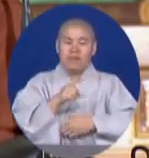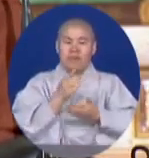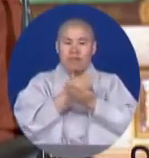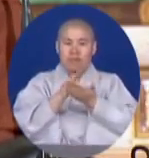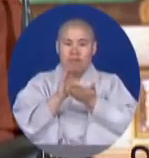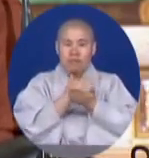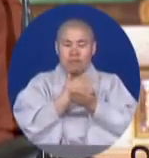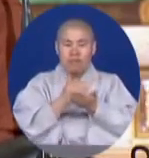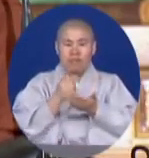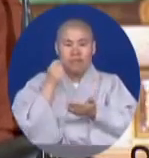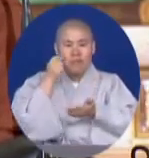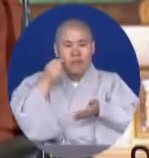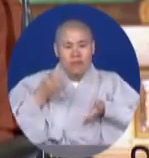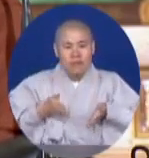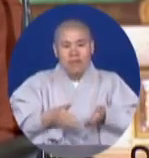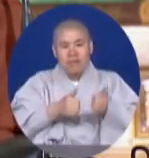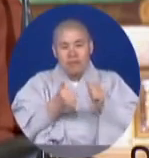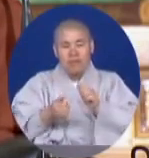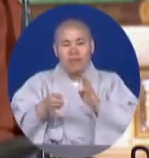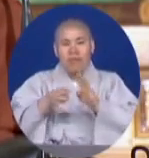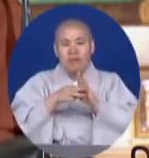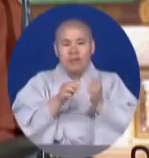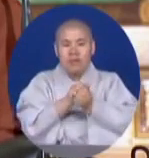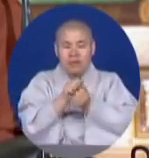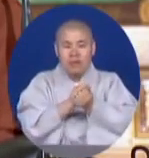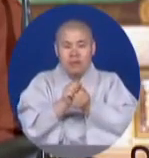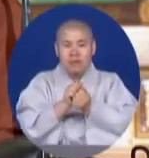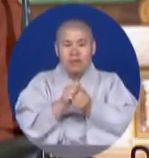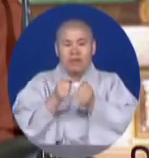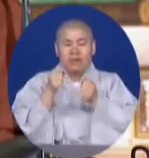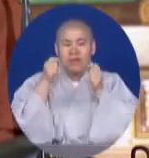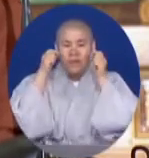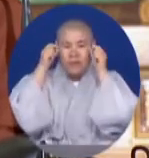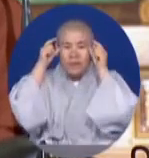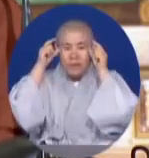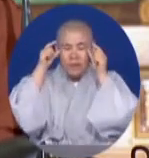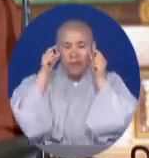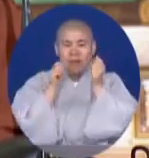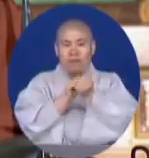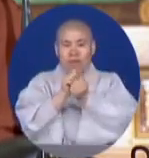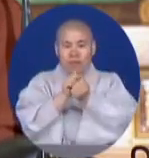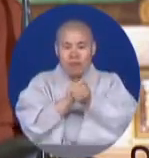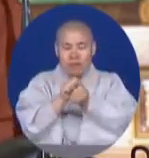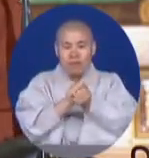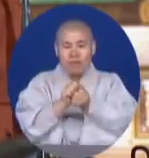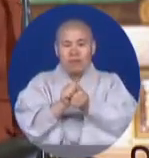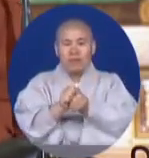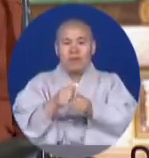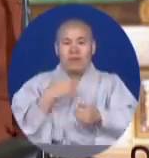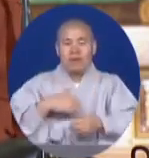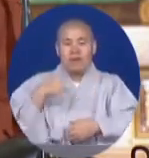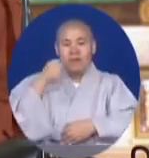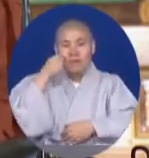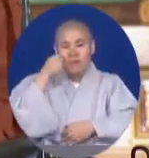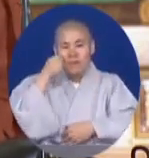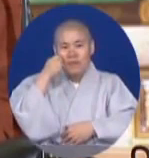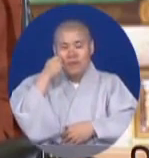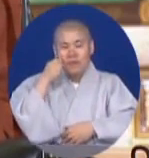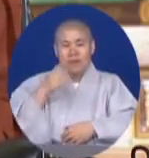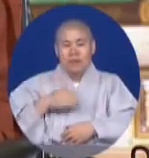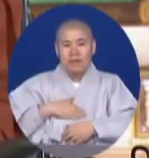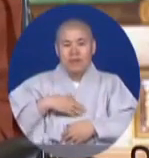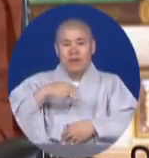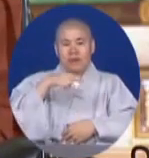지금 생사업을 닦는 것인지 해탈업을 닦는 것인지 알 수가 없어요. 자기는 지금